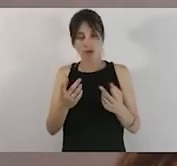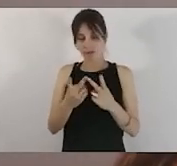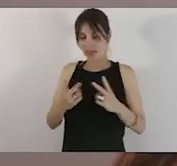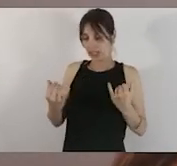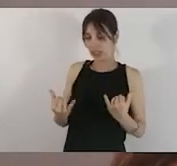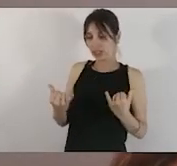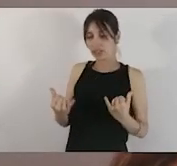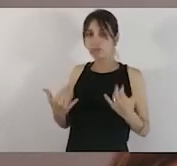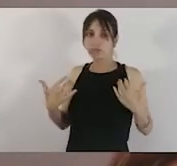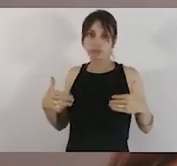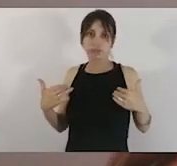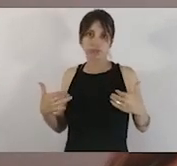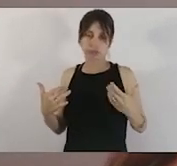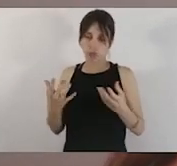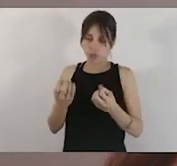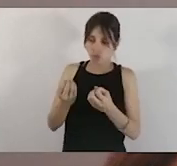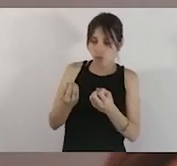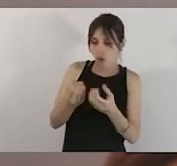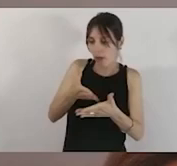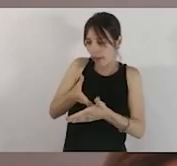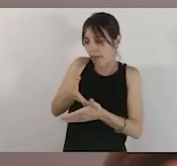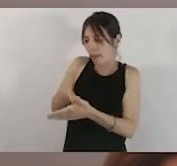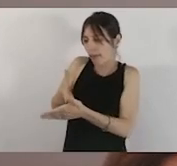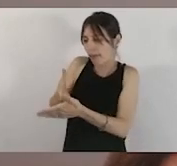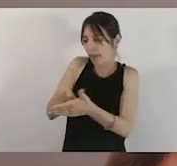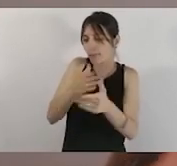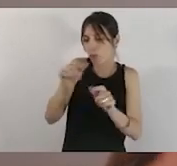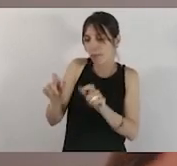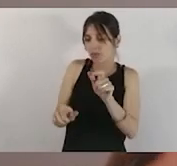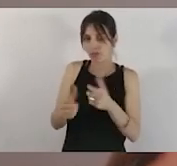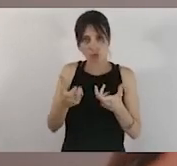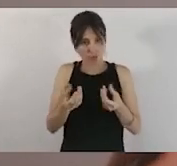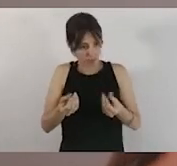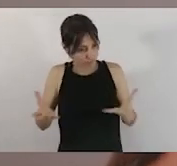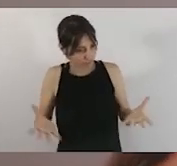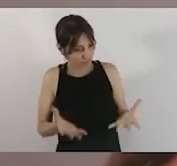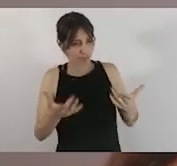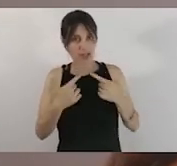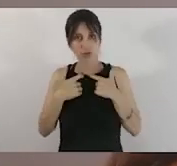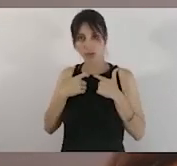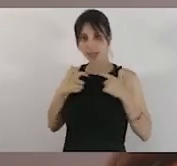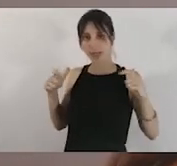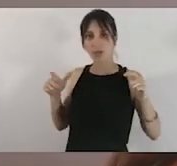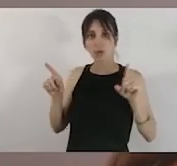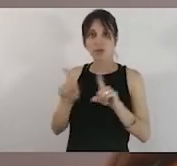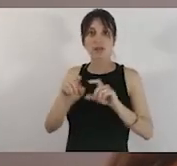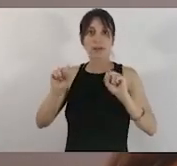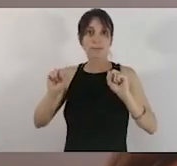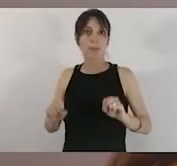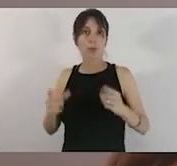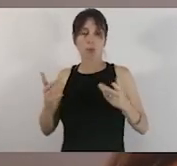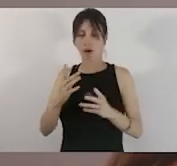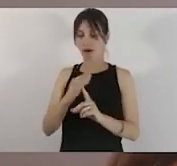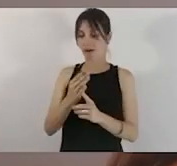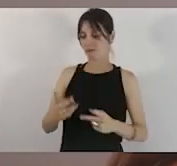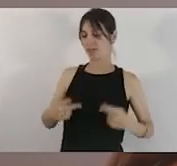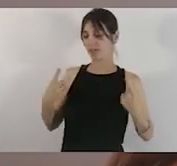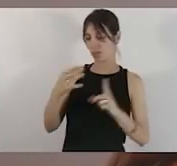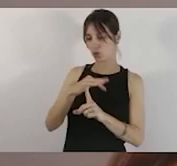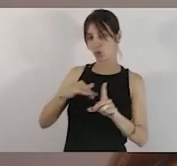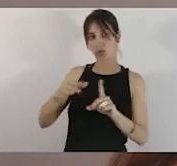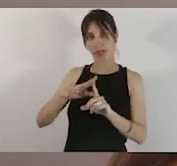n'est pas encore tout à fait adaptée à toutes ces personnes concernées, et aussi pour permettre leur inclusion dans la vie sociale. Ces